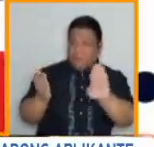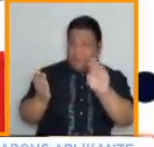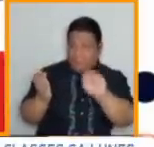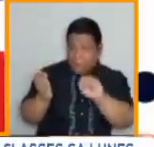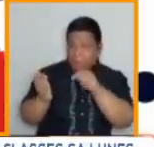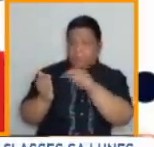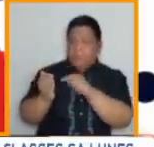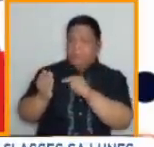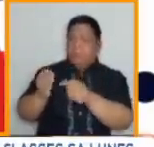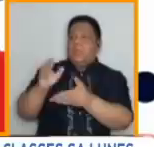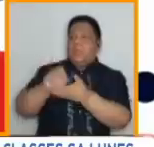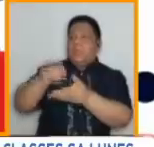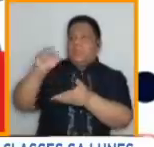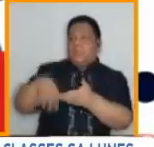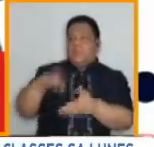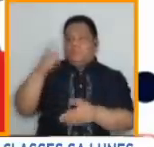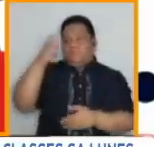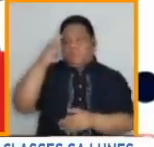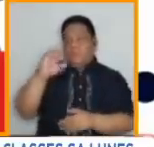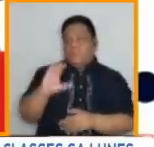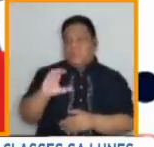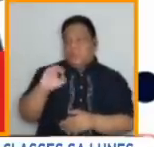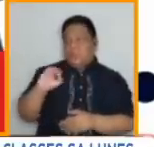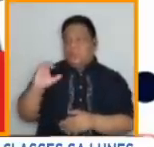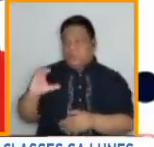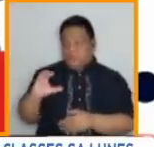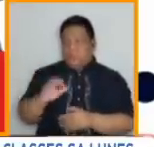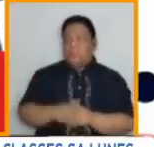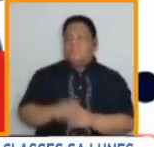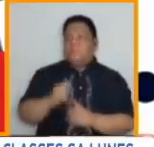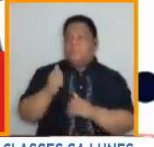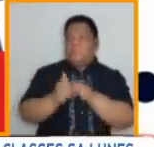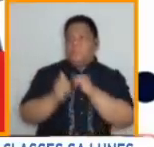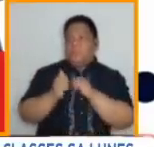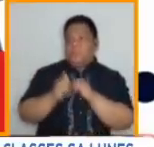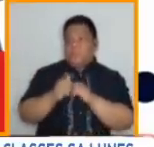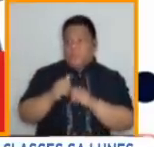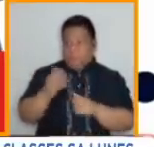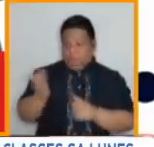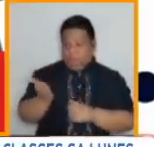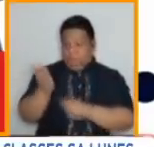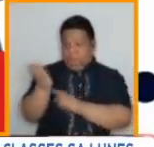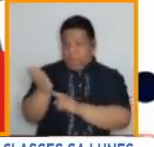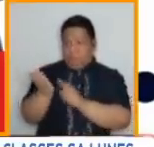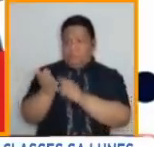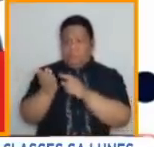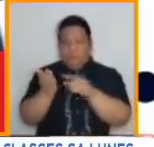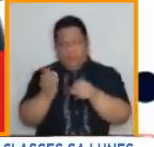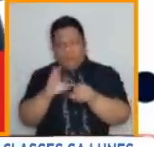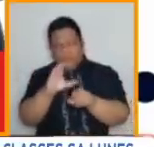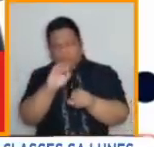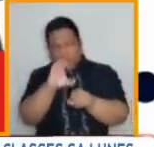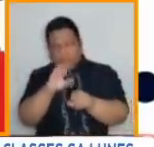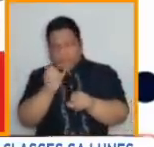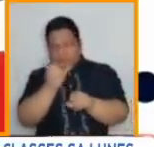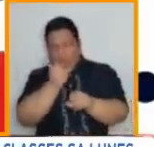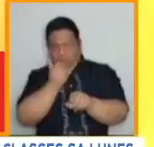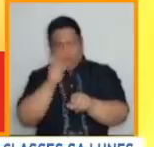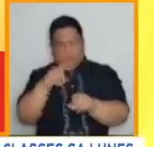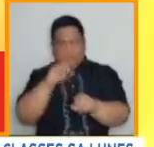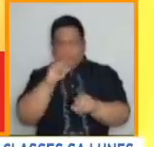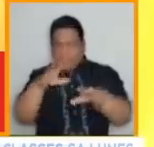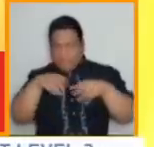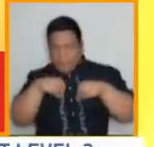for cancellation, sinasabi lamang na may mali doon sa kanyang COC kaya dapat hindi tanggapin. Sa ngayon po, nairaffle na